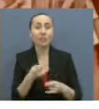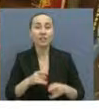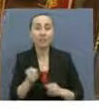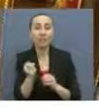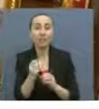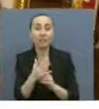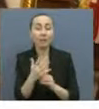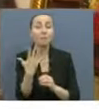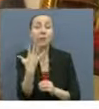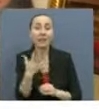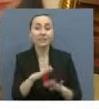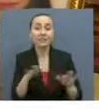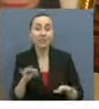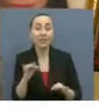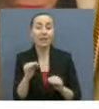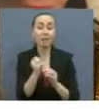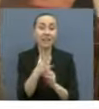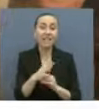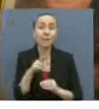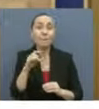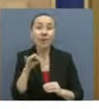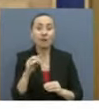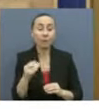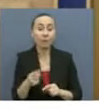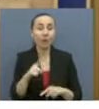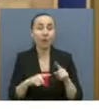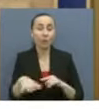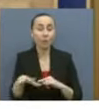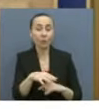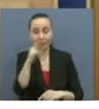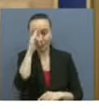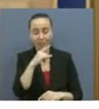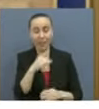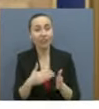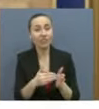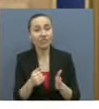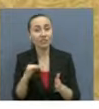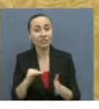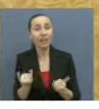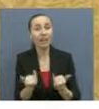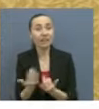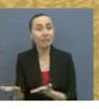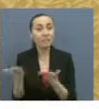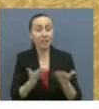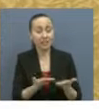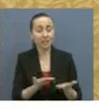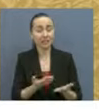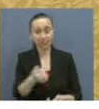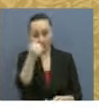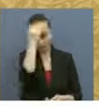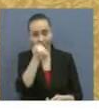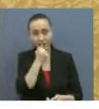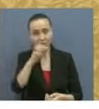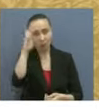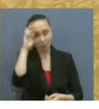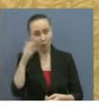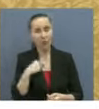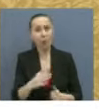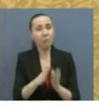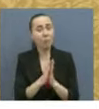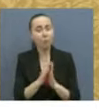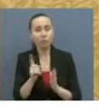12 внуков и 15 правнуков. Их родина – Казахстан. Отзывчивый и гостеприимный. Благодарю Бога. Молимся,